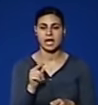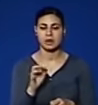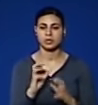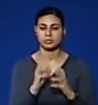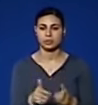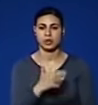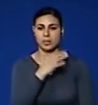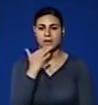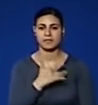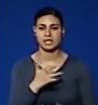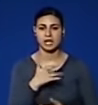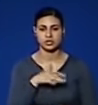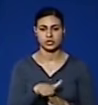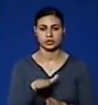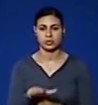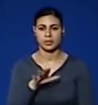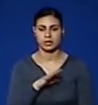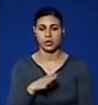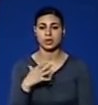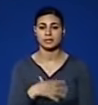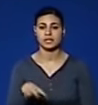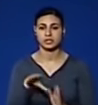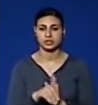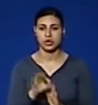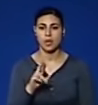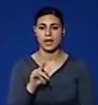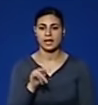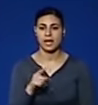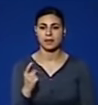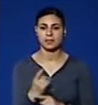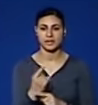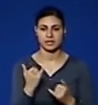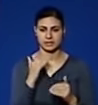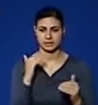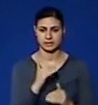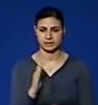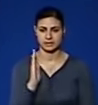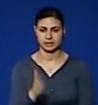არაერთი თეატრის სცენაზე შეასრულა. თბილისის ოპერაში კარმენის პარტიას ის პირველად იმღერებს.